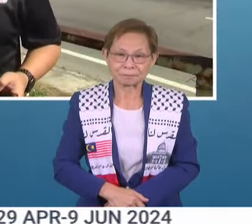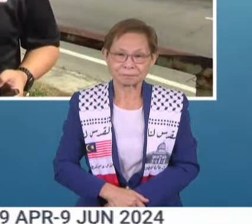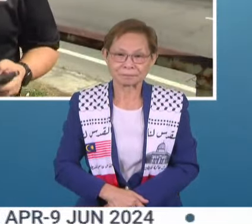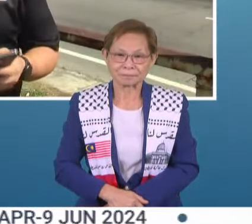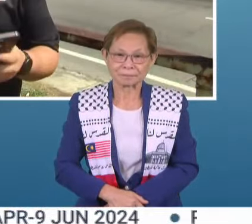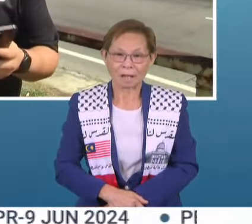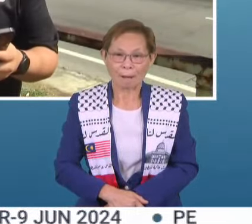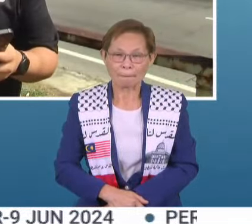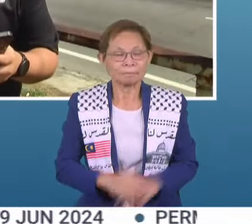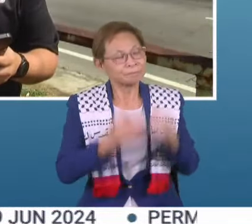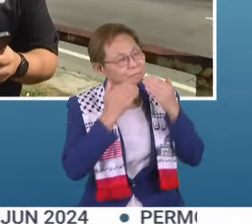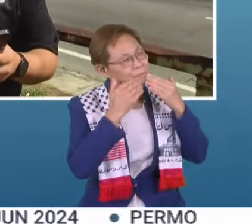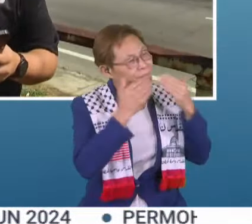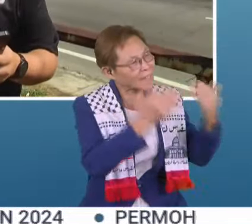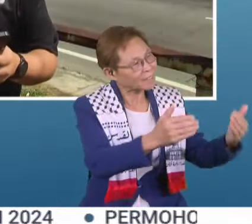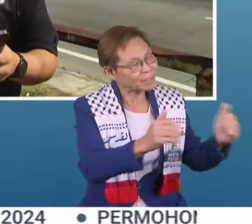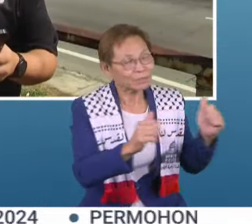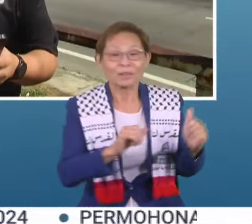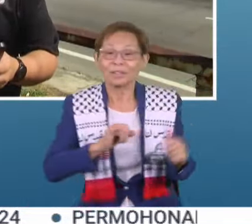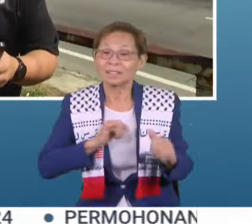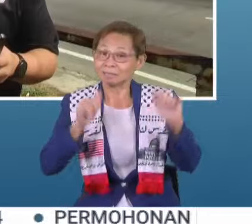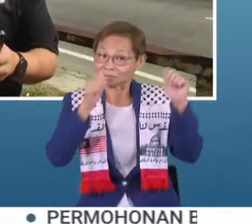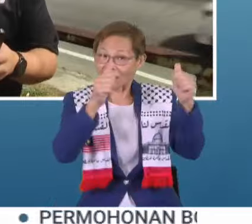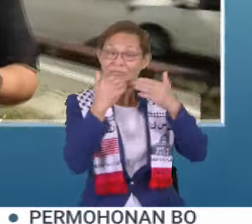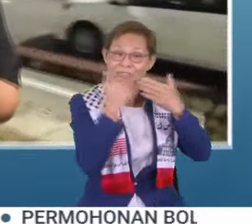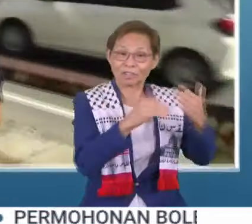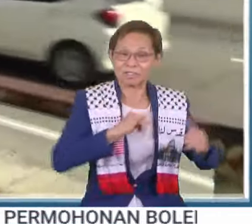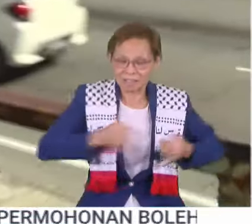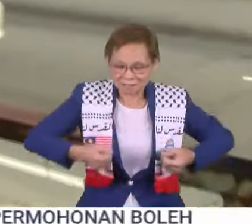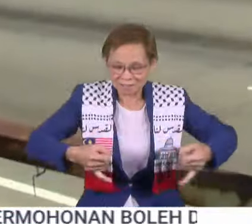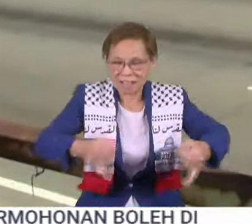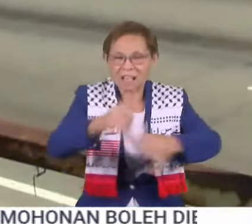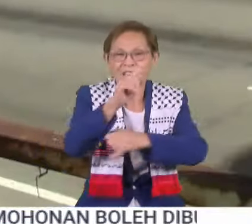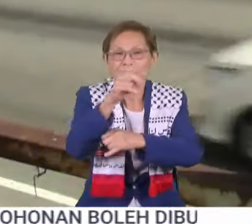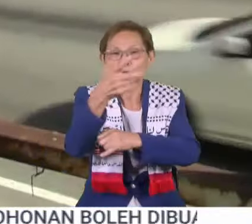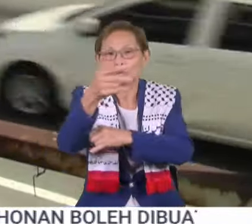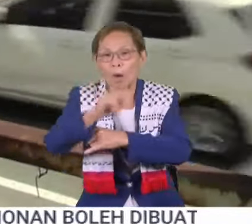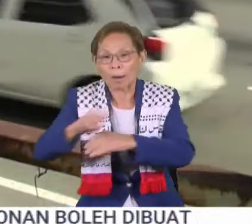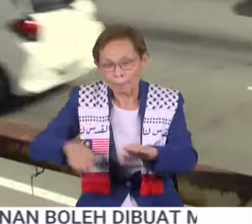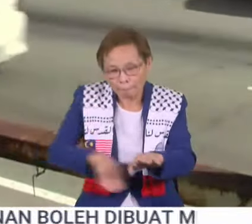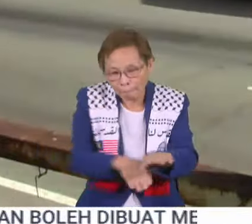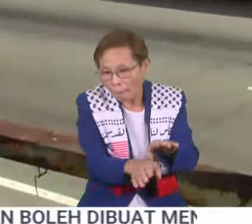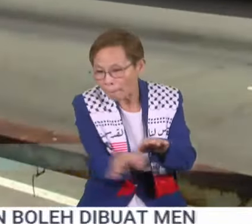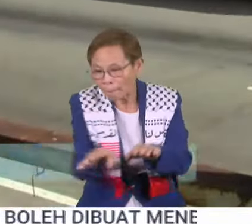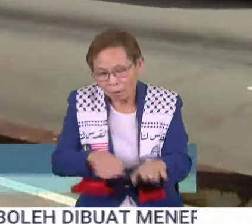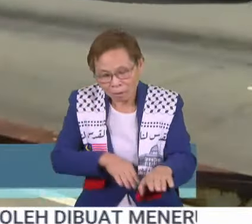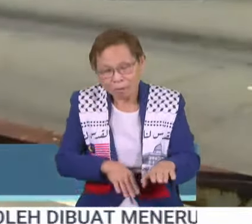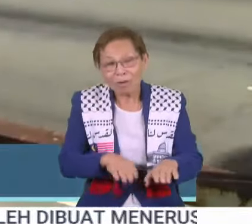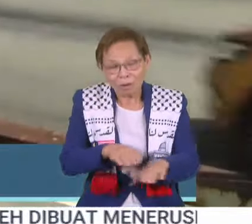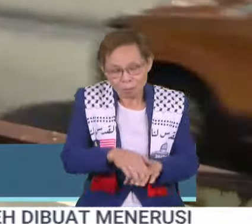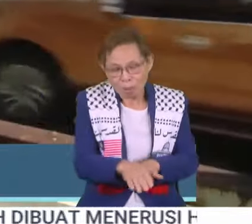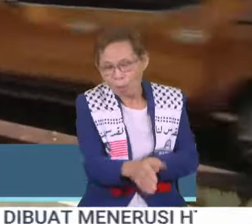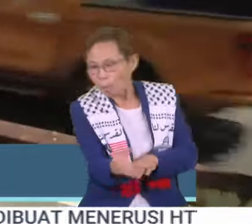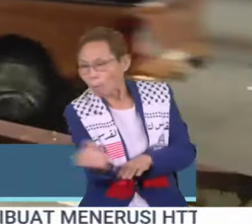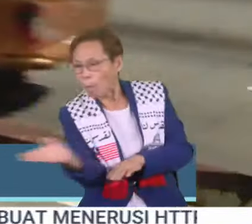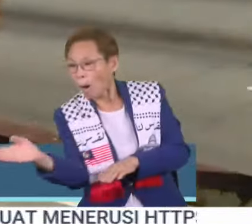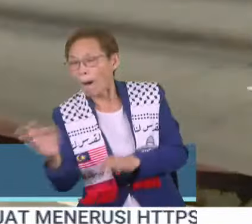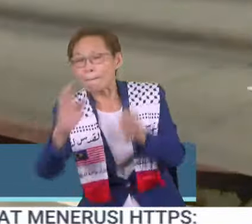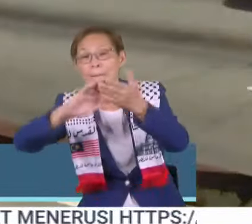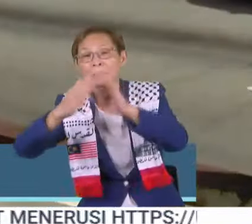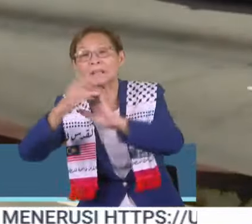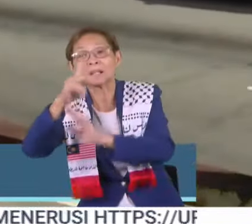silakan ya terima kasih sekarang ini saya berada di Jalan tuaran Bypas iaitu salah satu laluan keluar masyarakat kota